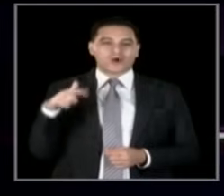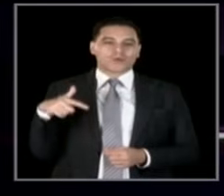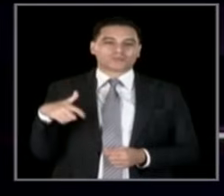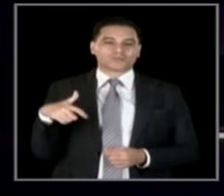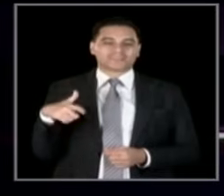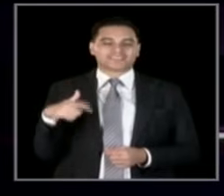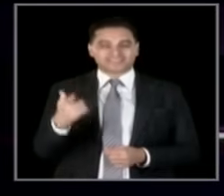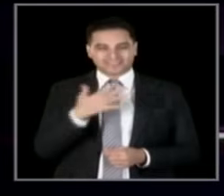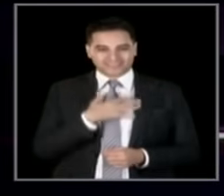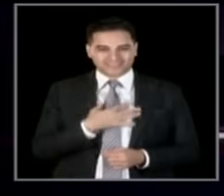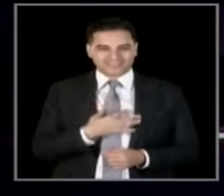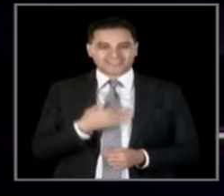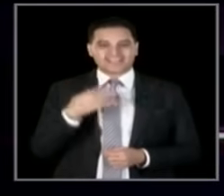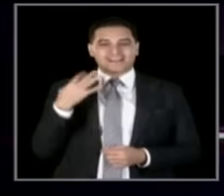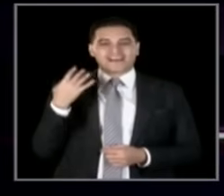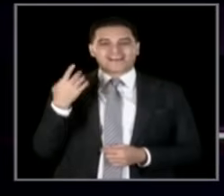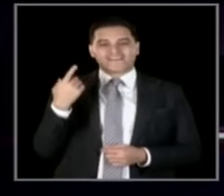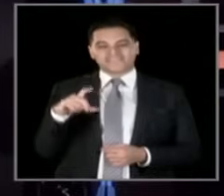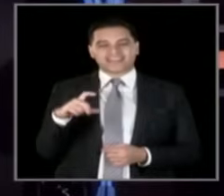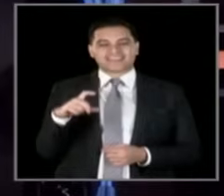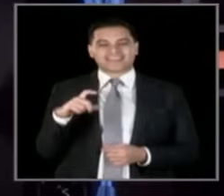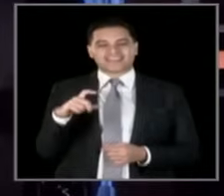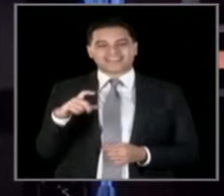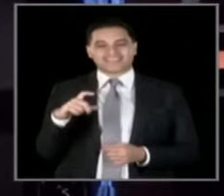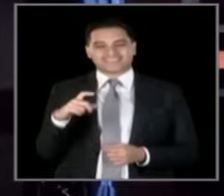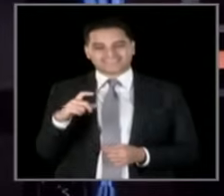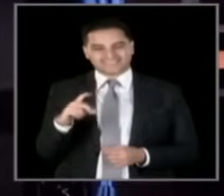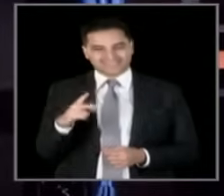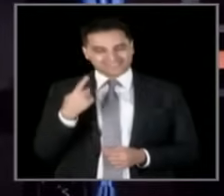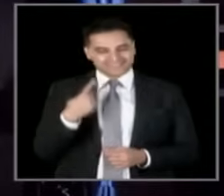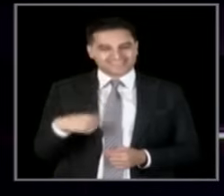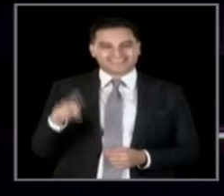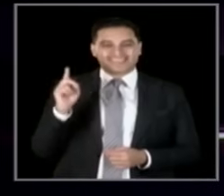1960 الميداليه البرونزيه. الحمد لله. رفع